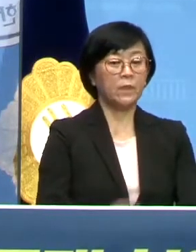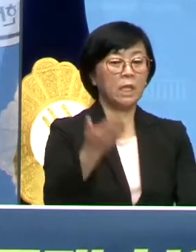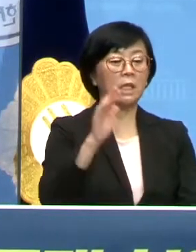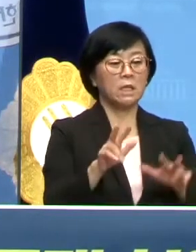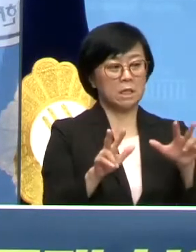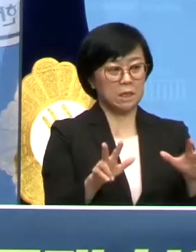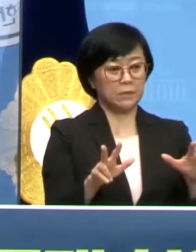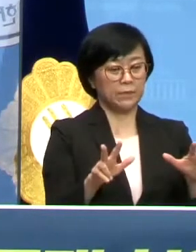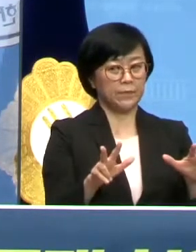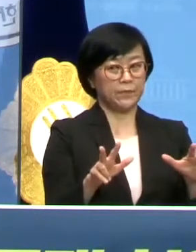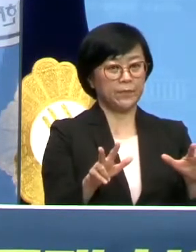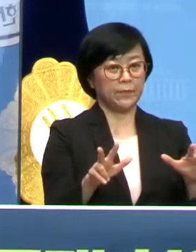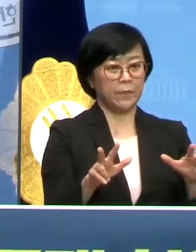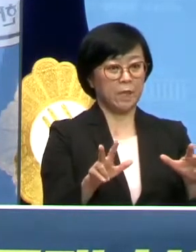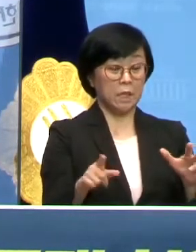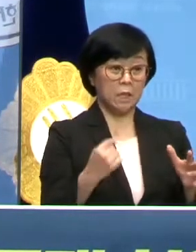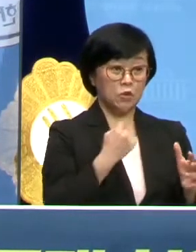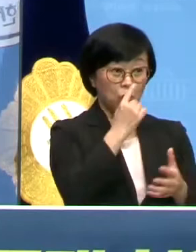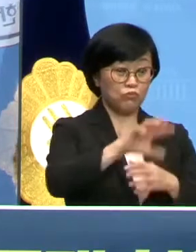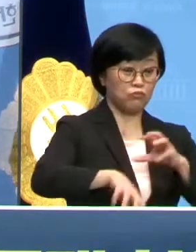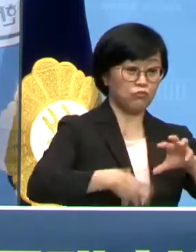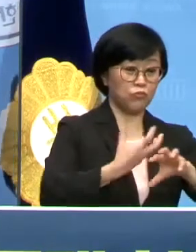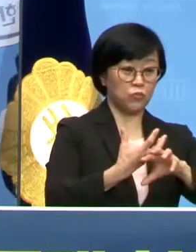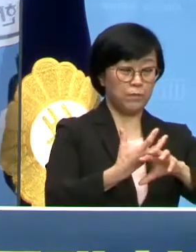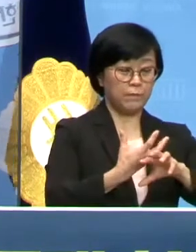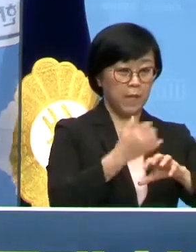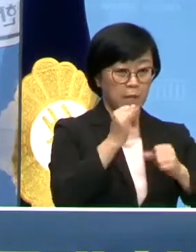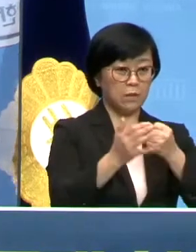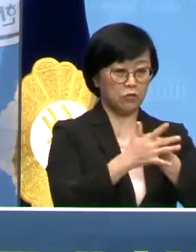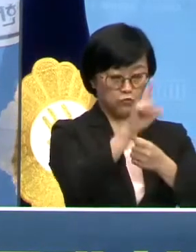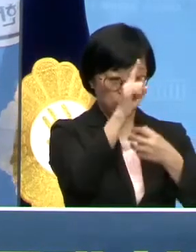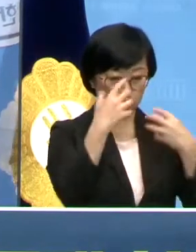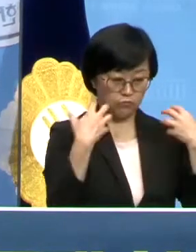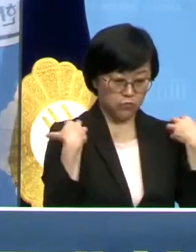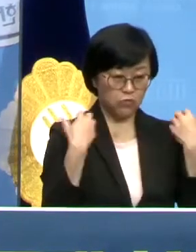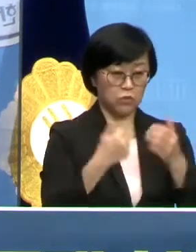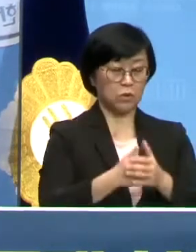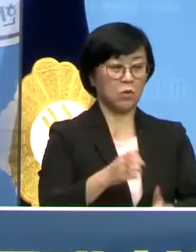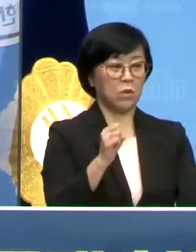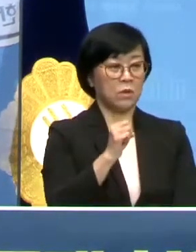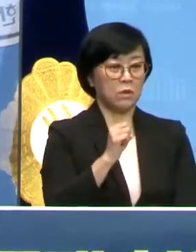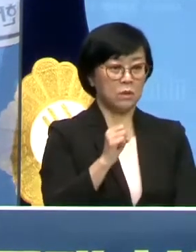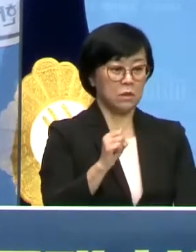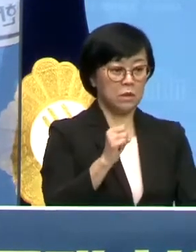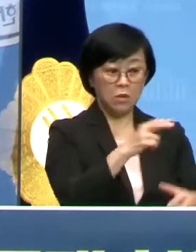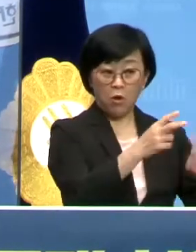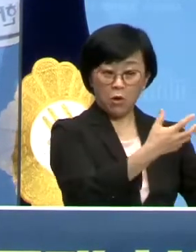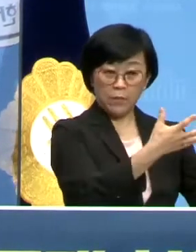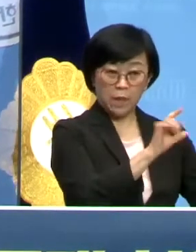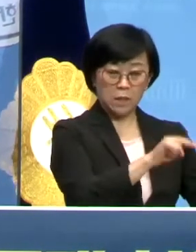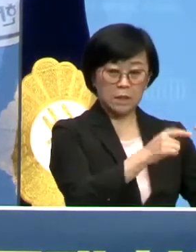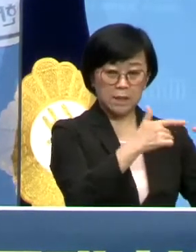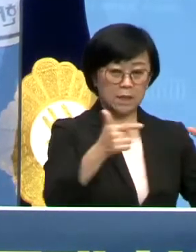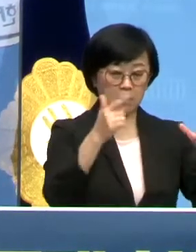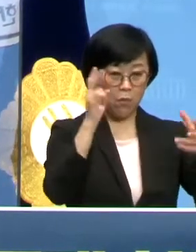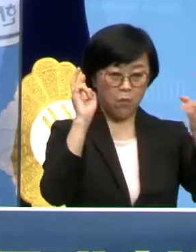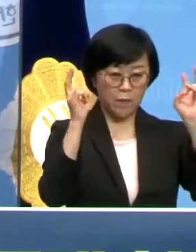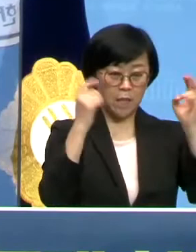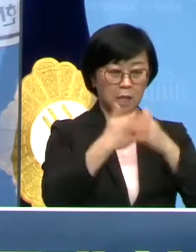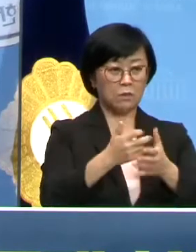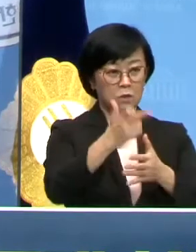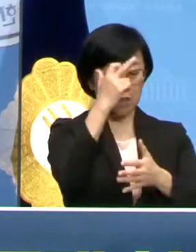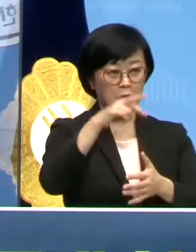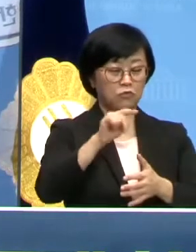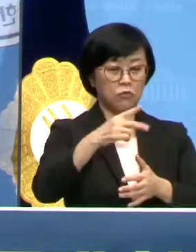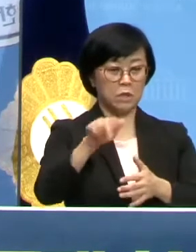그런데 지금 그 촛불로 테오는 정부와 여당에서 대기업 특혜 최순실